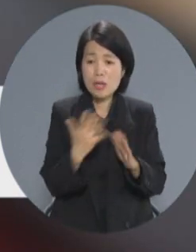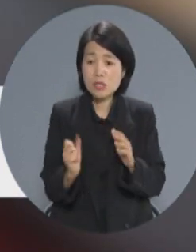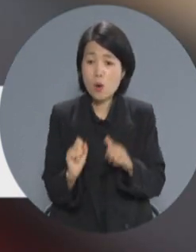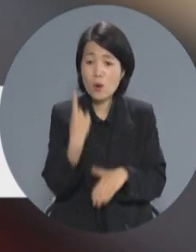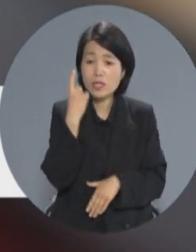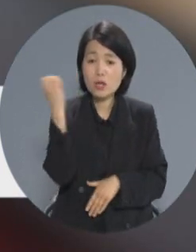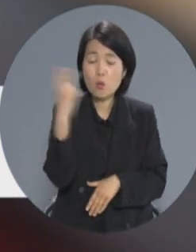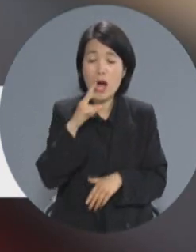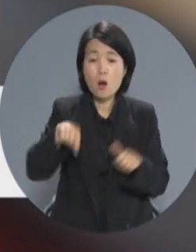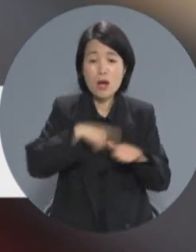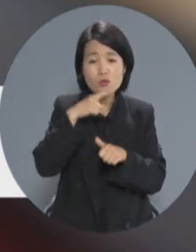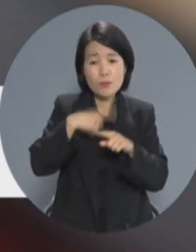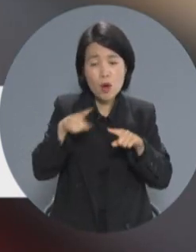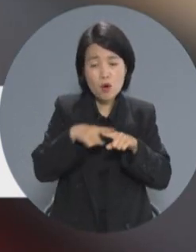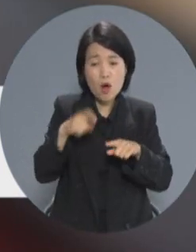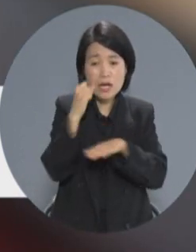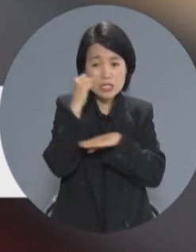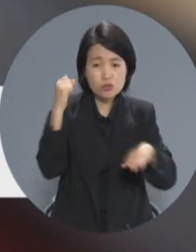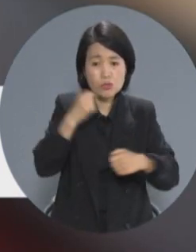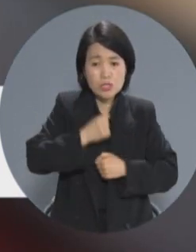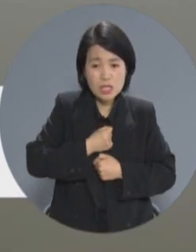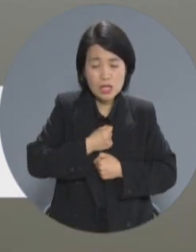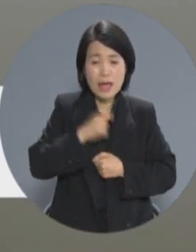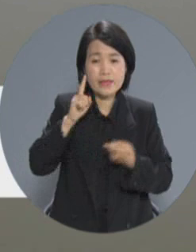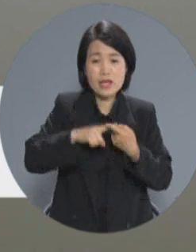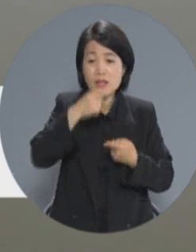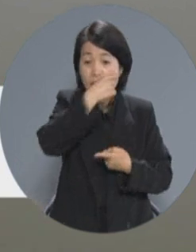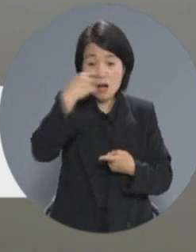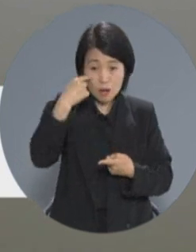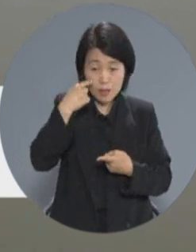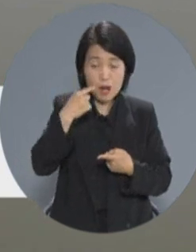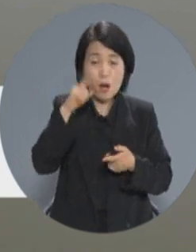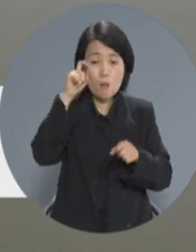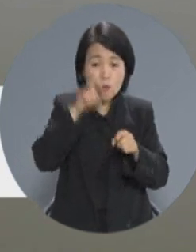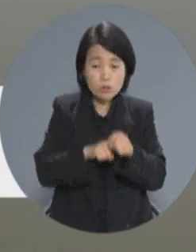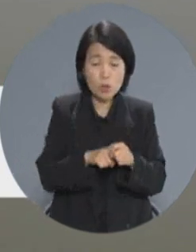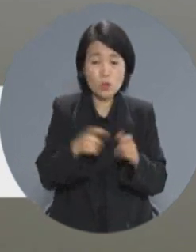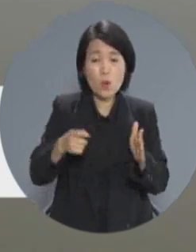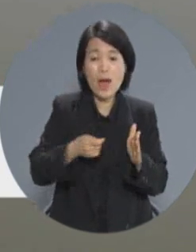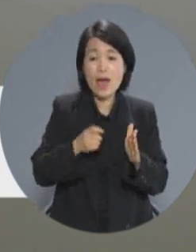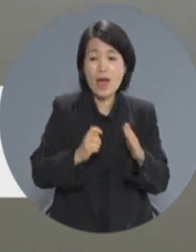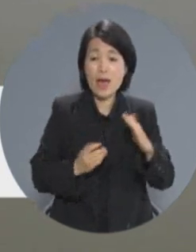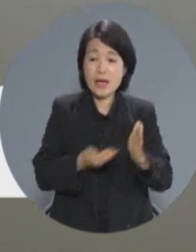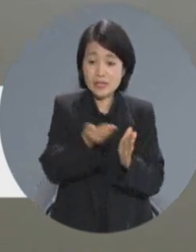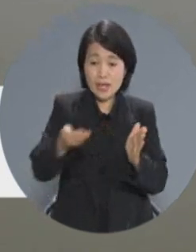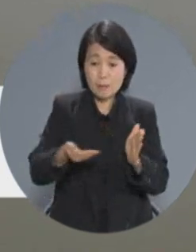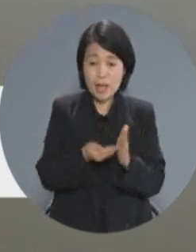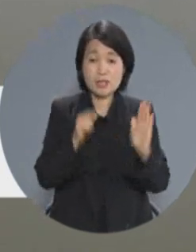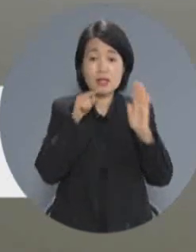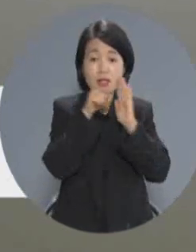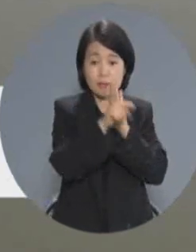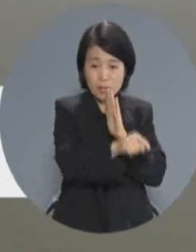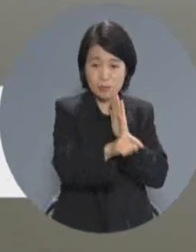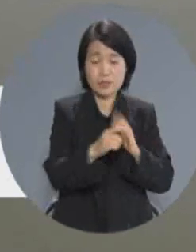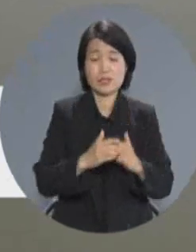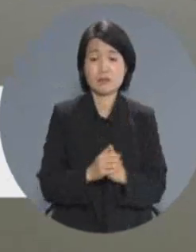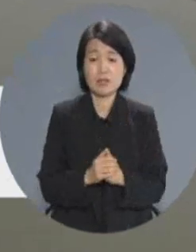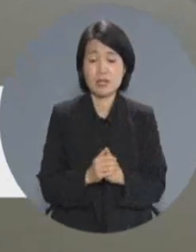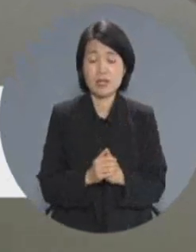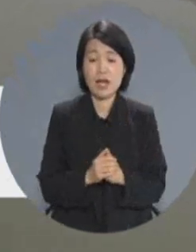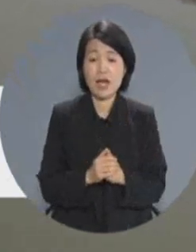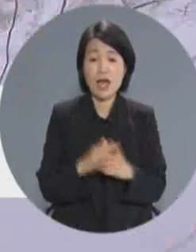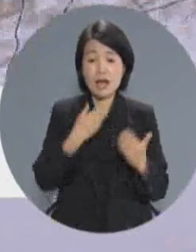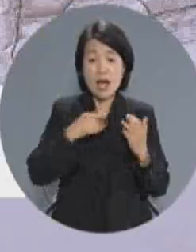원인과 환경영향평가 협의 준수 여부 등을 점검하기 위해 오늘 고흥 해창만을 방문했습니다.